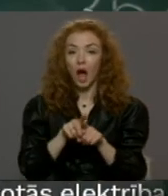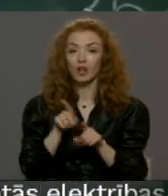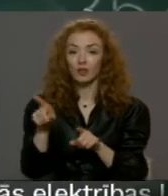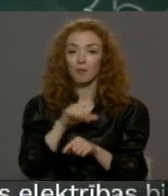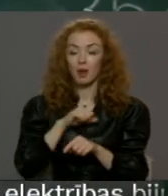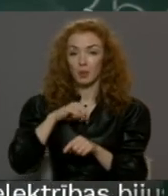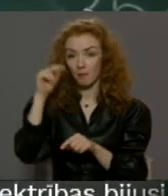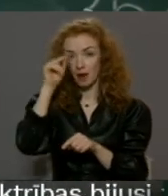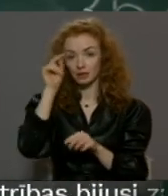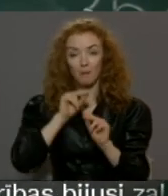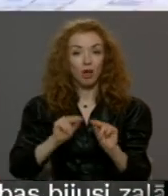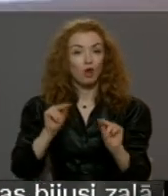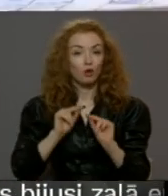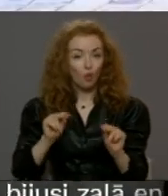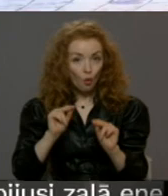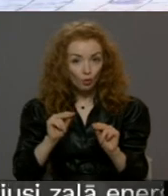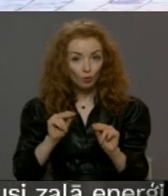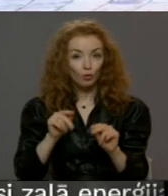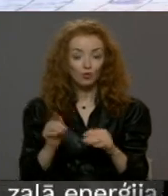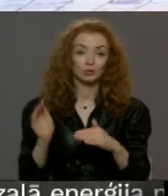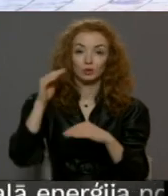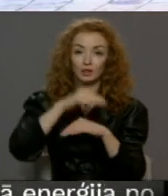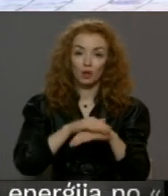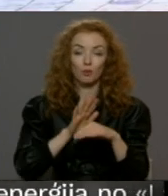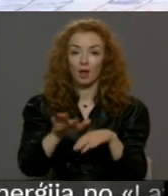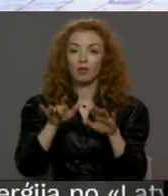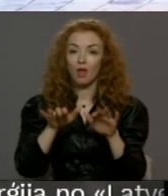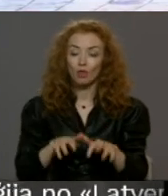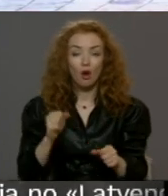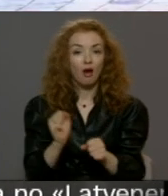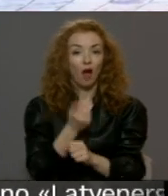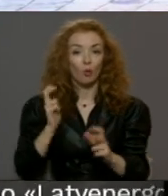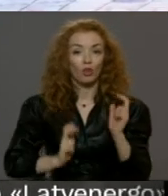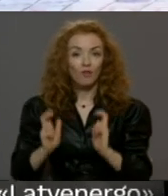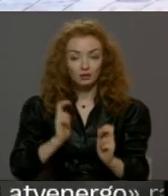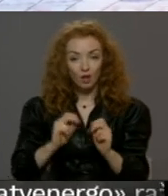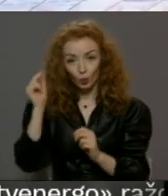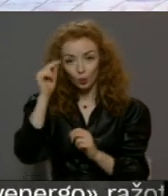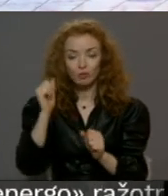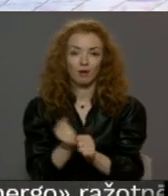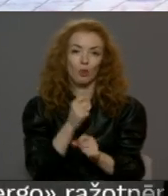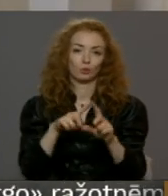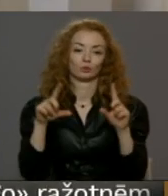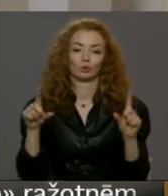mācās pedagogi, jo arī pati tā visu dienu pavadot pie datora gan universitātes kursos, gan skolā.